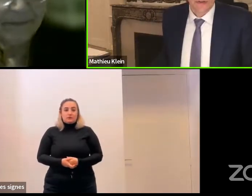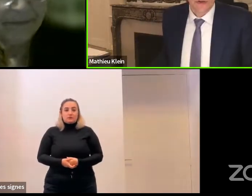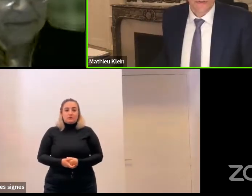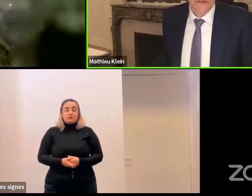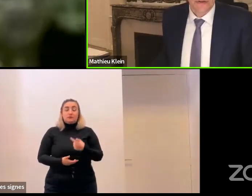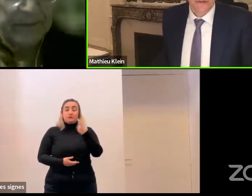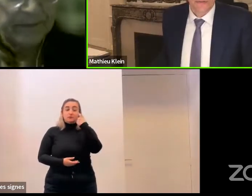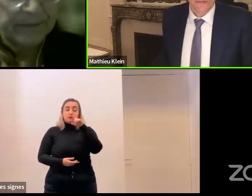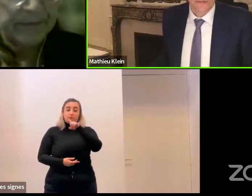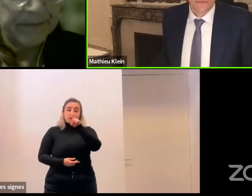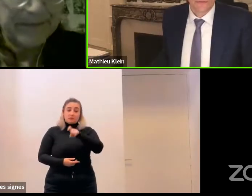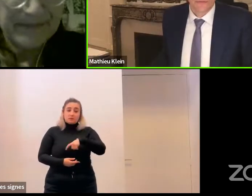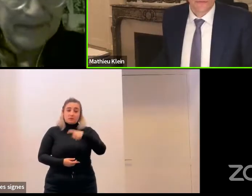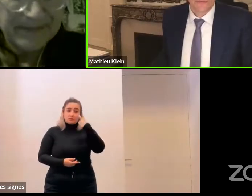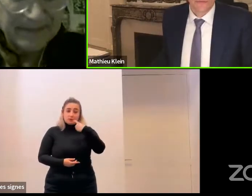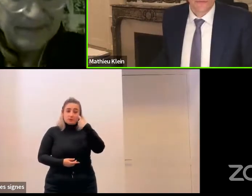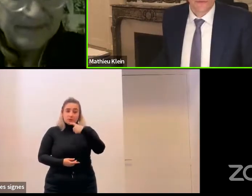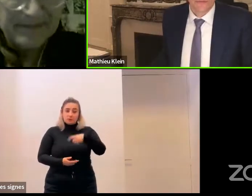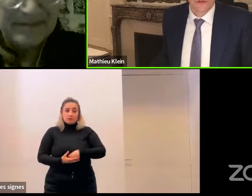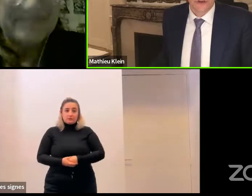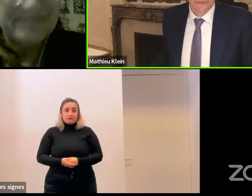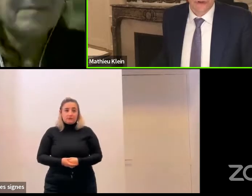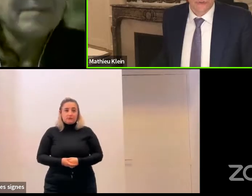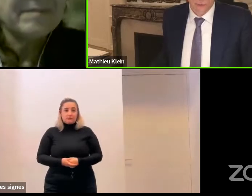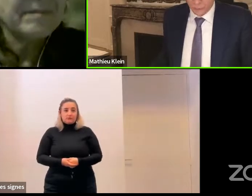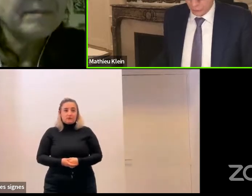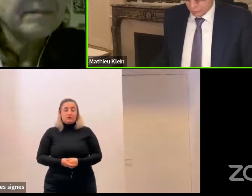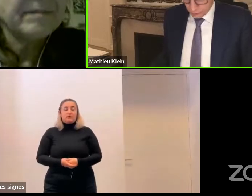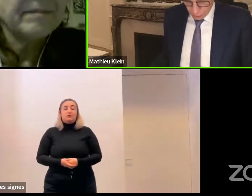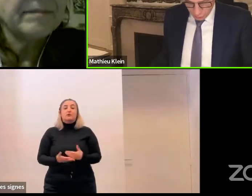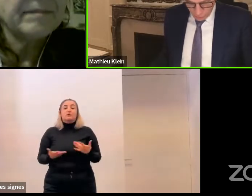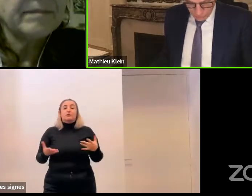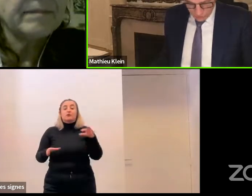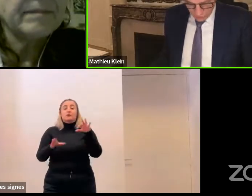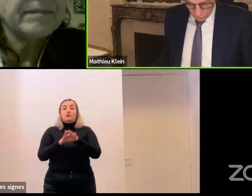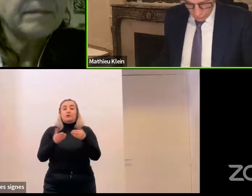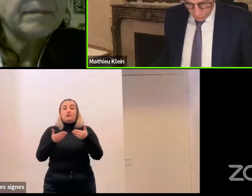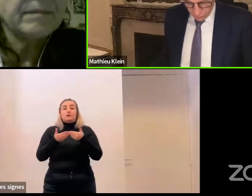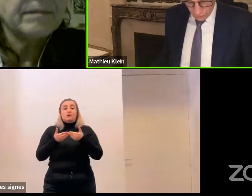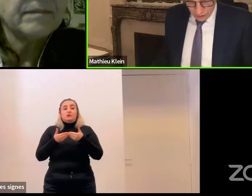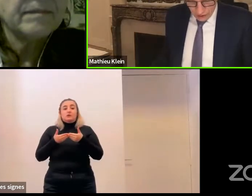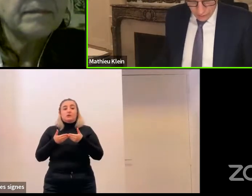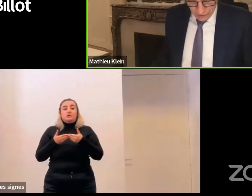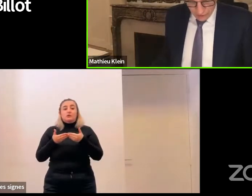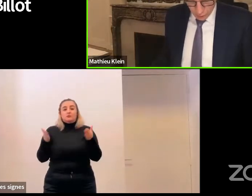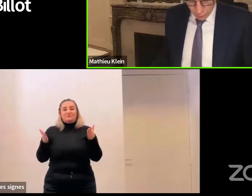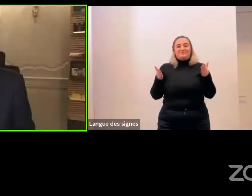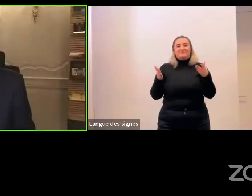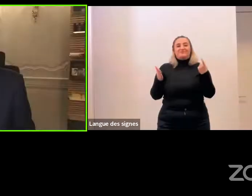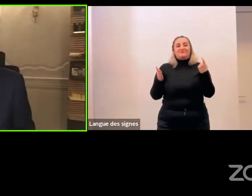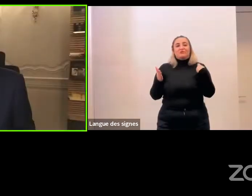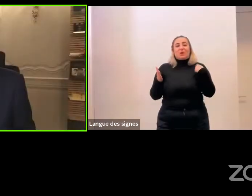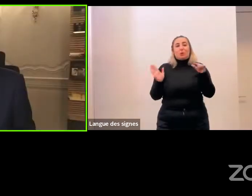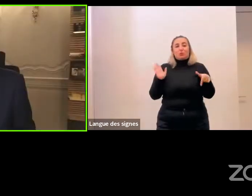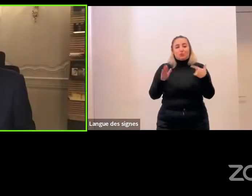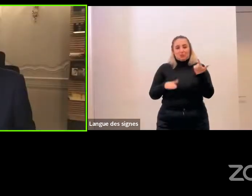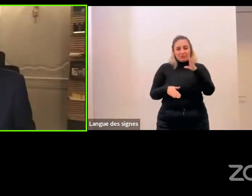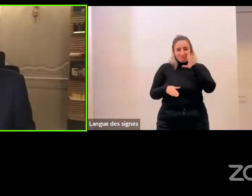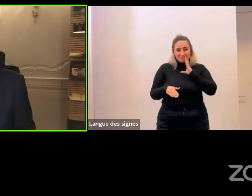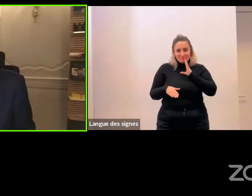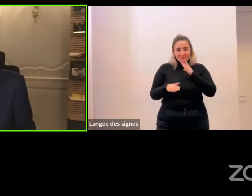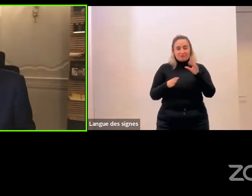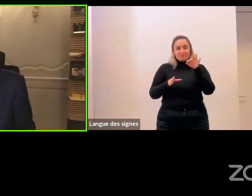Des questions, des observations ? Non, s'il n'y en a pas, je vous propose donc d'ouvrir le scrutin, donc en revenant à la délibération 12 pour le